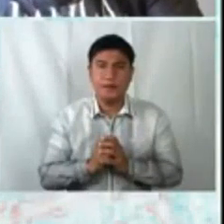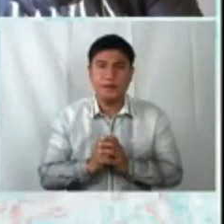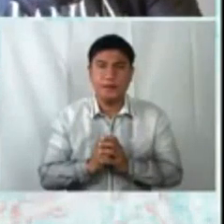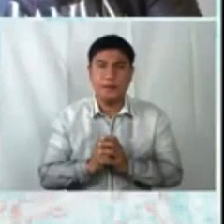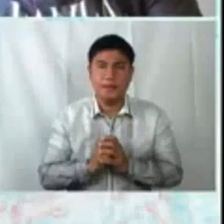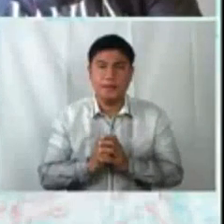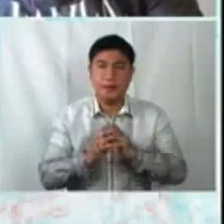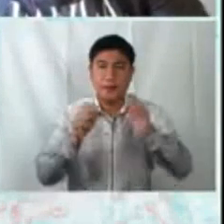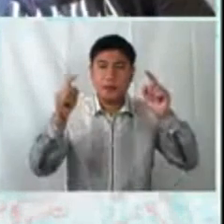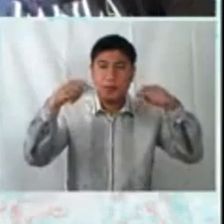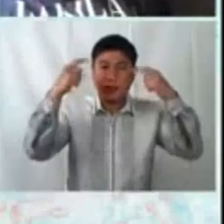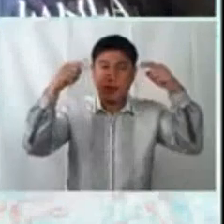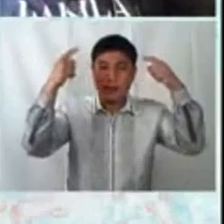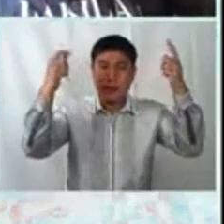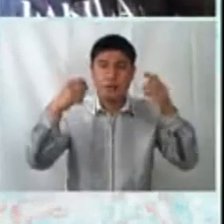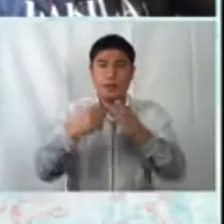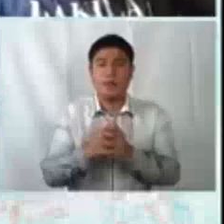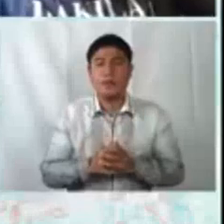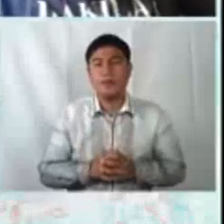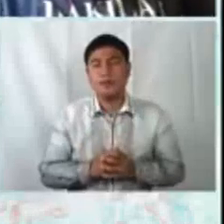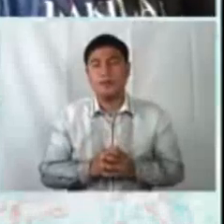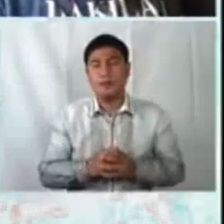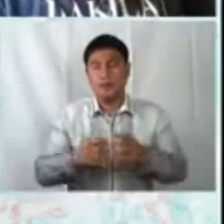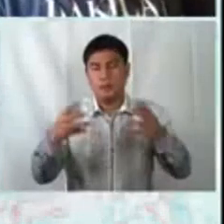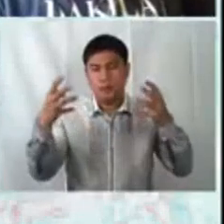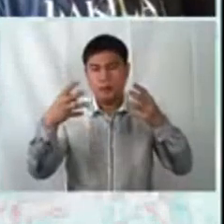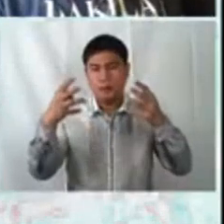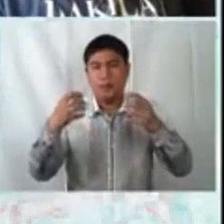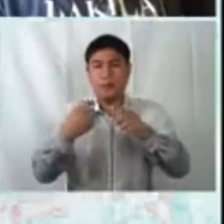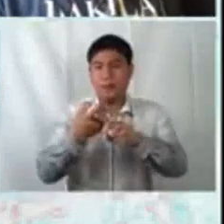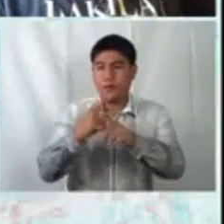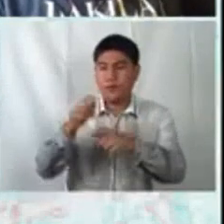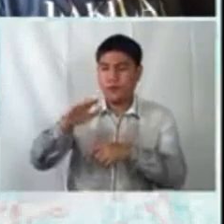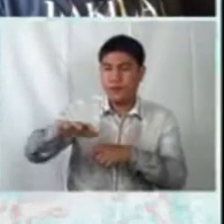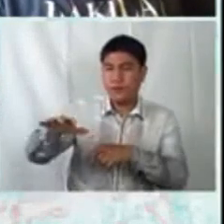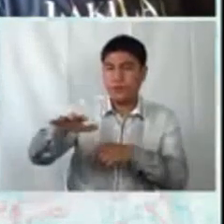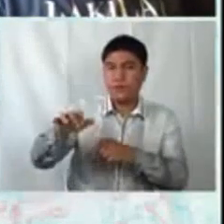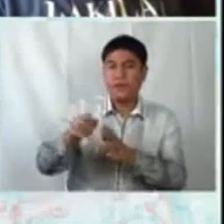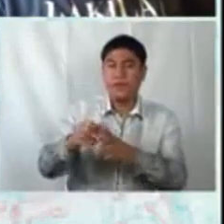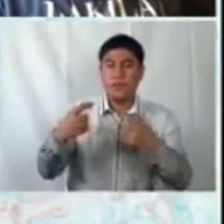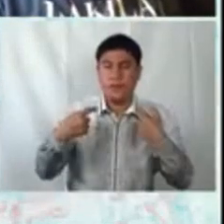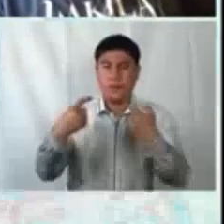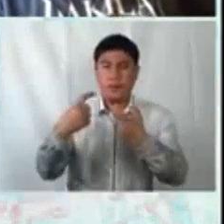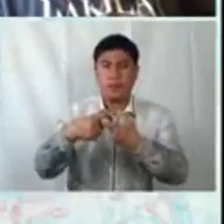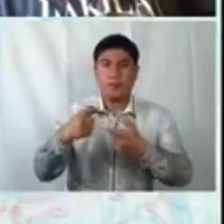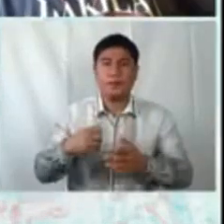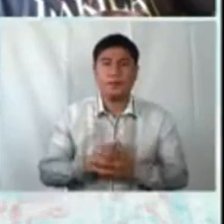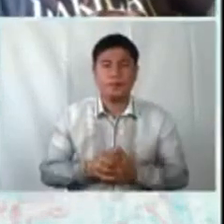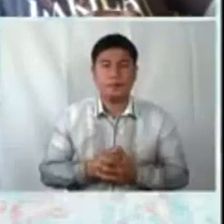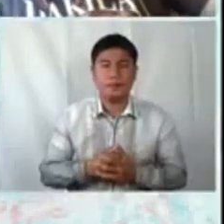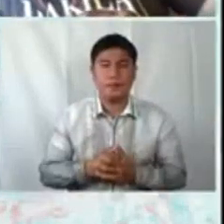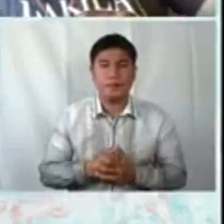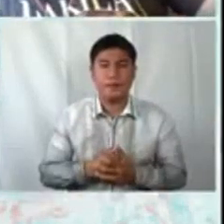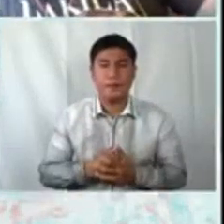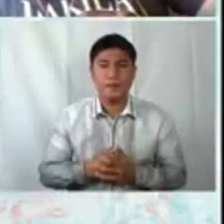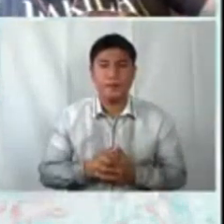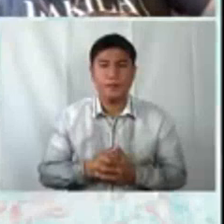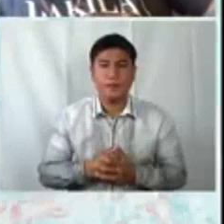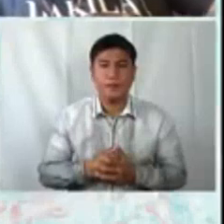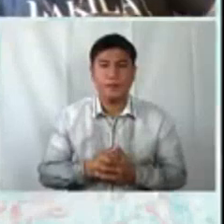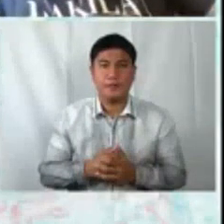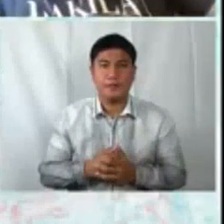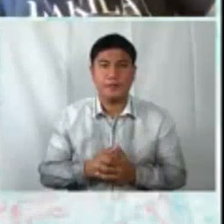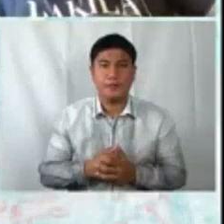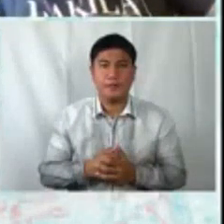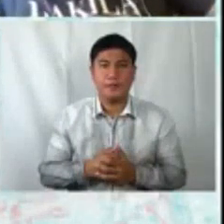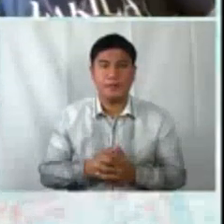tagumpay ng himagsikan mula sa mga Espanyol. No? At eto na nga,